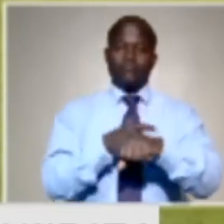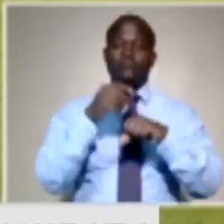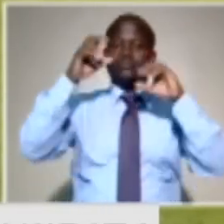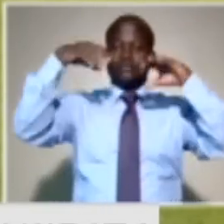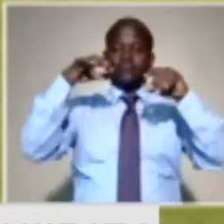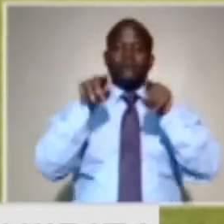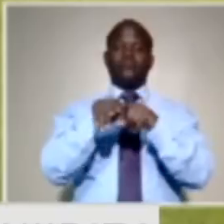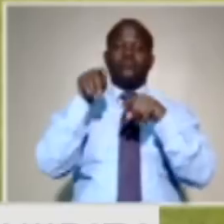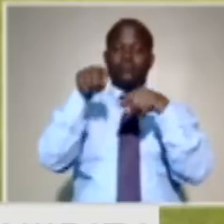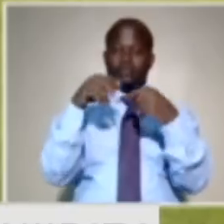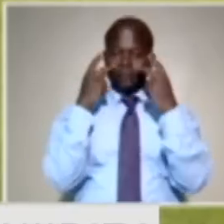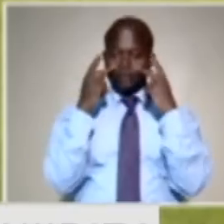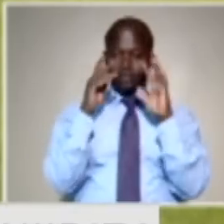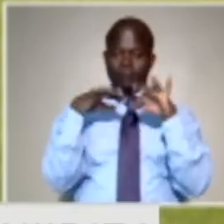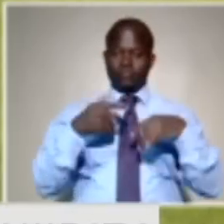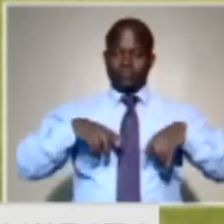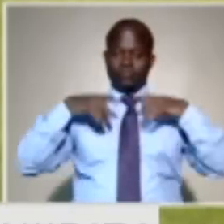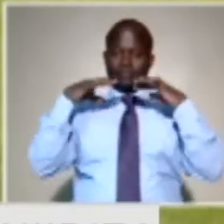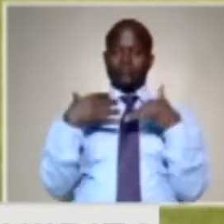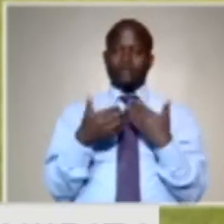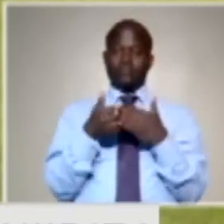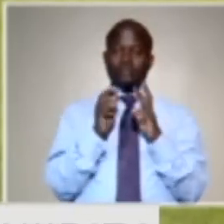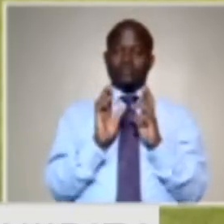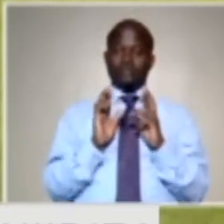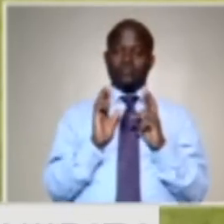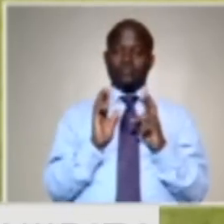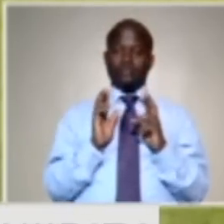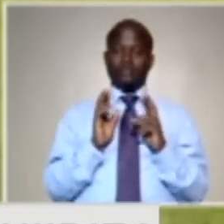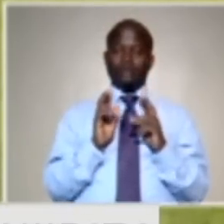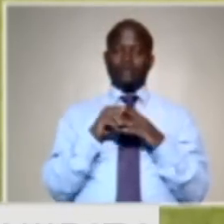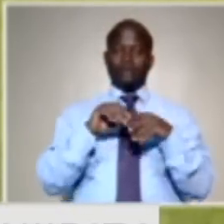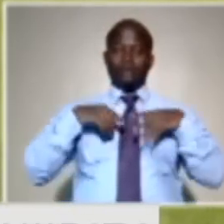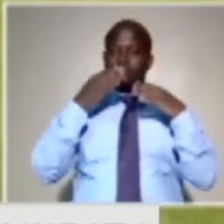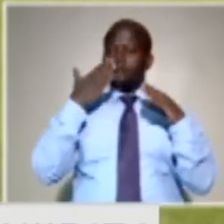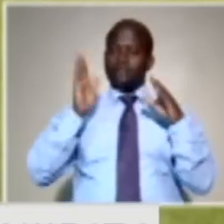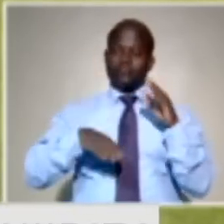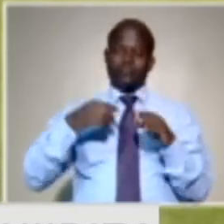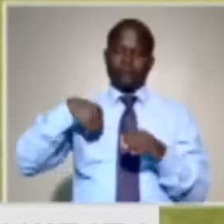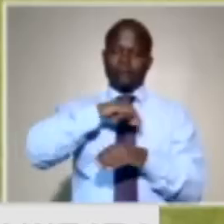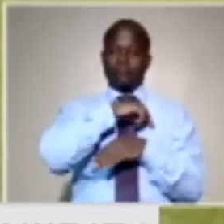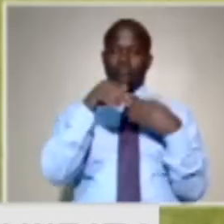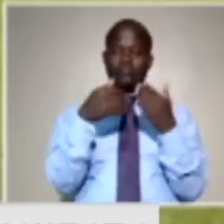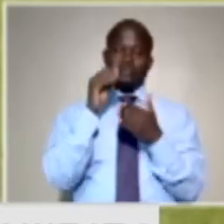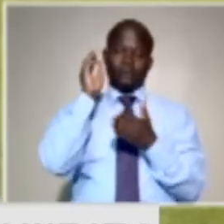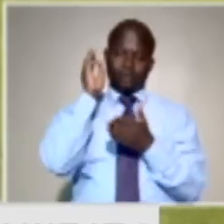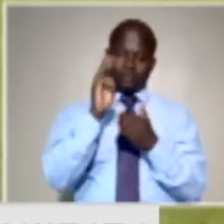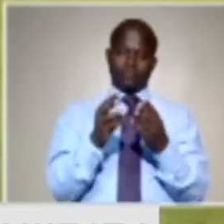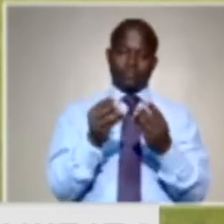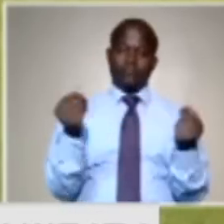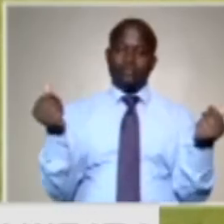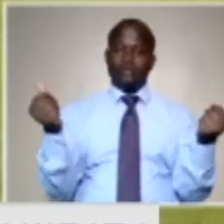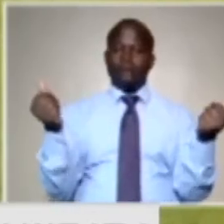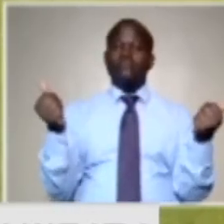gutya bakaza kureba uko tubayeho twizera ko mu mibereho mibi dufite ko baragira barabikemura